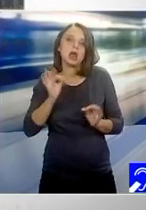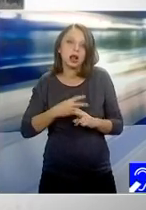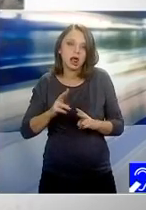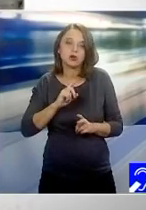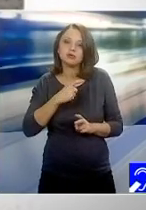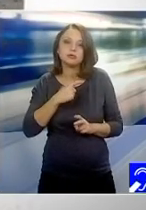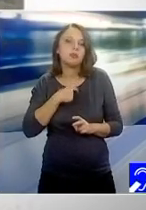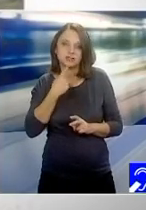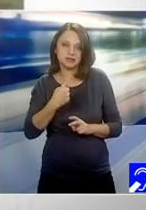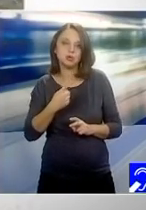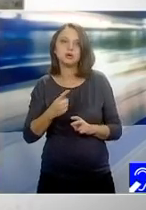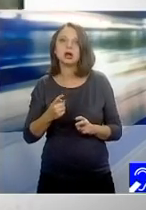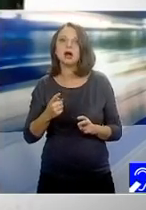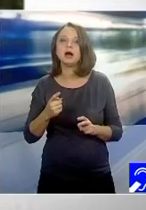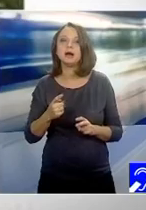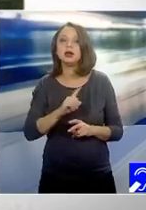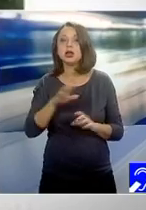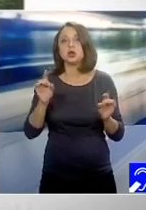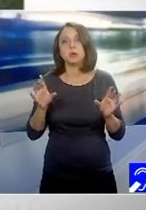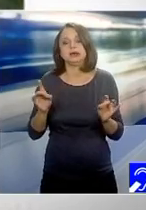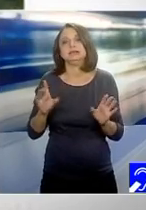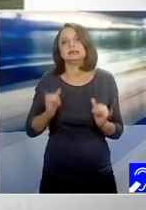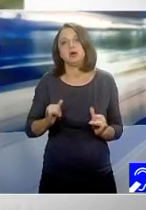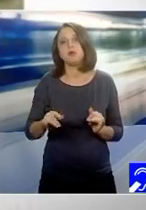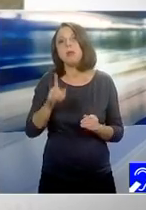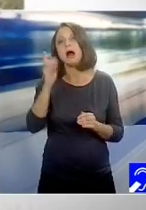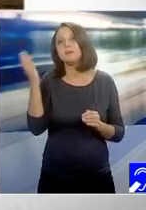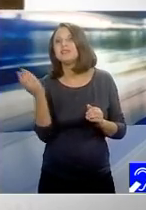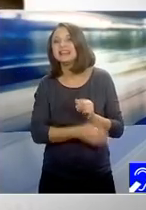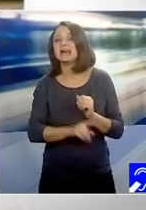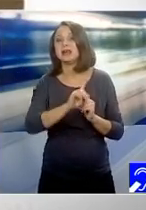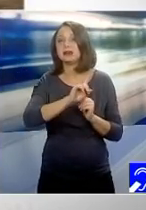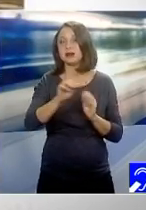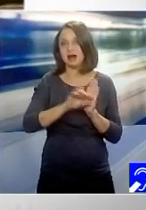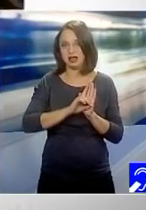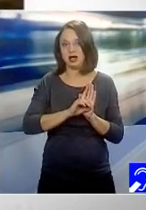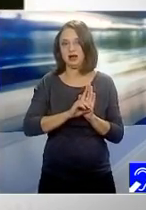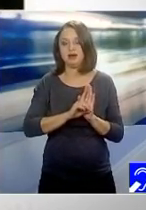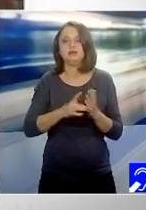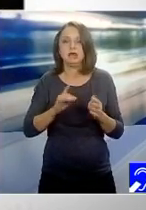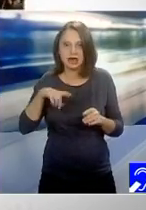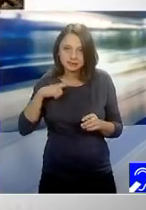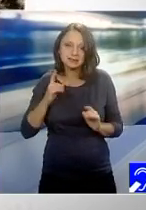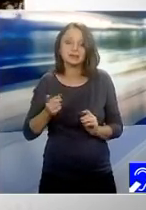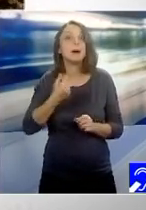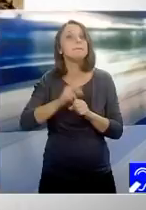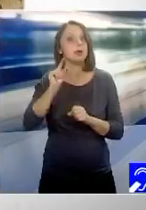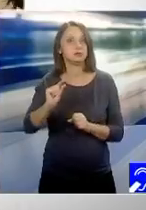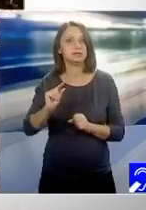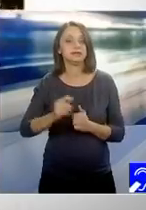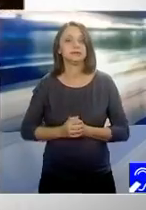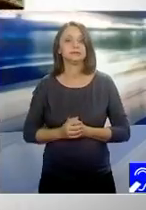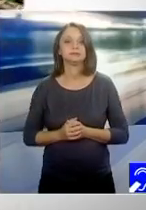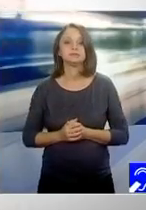vor eradica. Va dura mult timp dacă cetățenii și nu se vor conștientiza că dacă vom distruge pădurile vom avea de